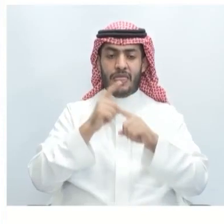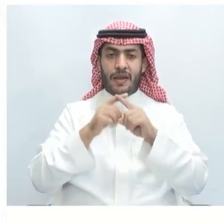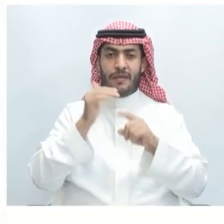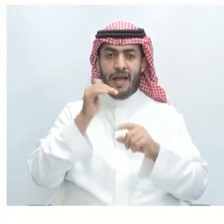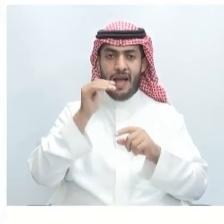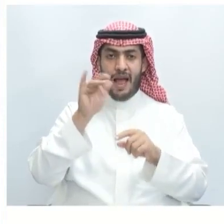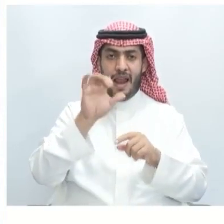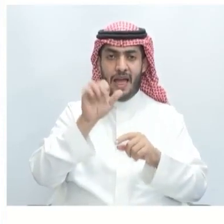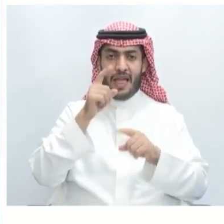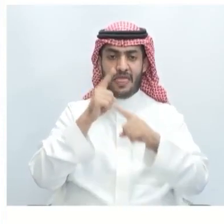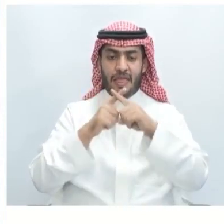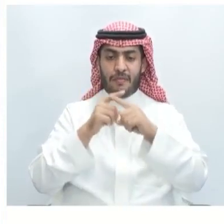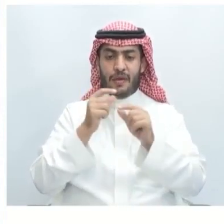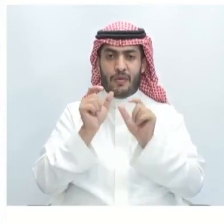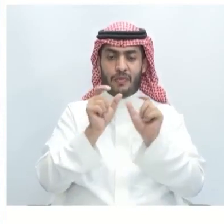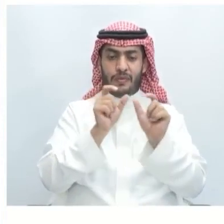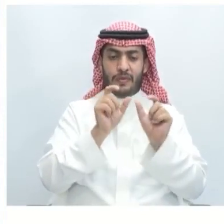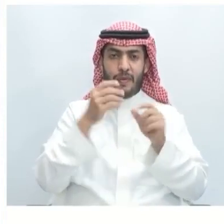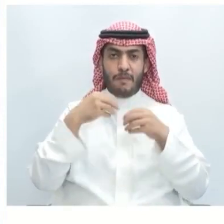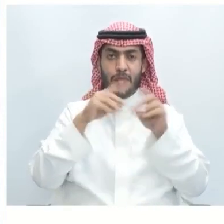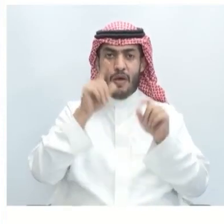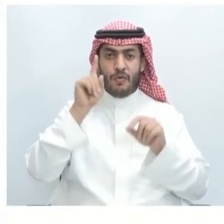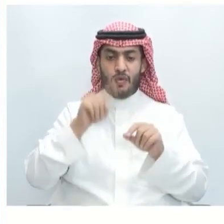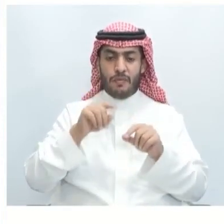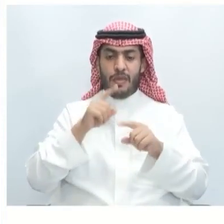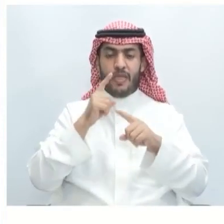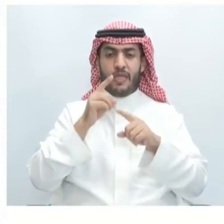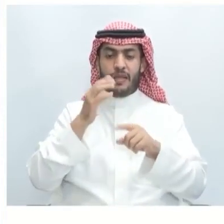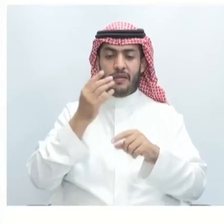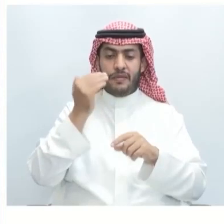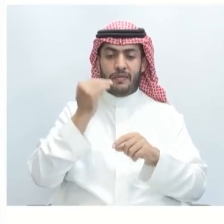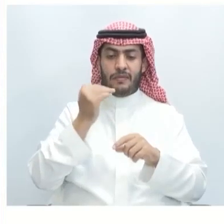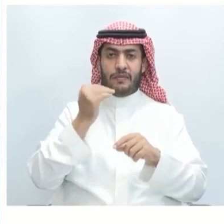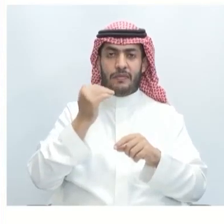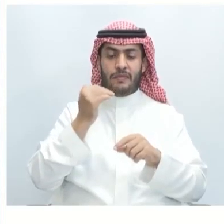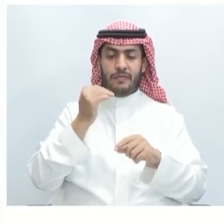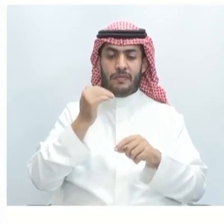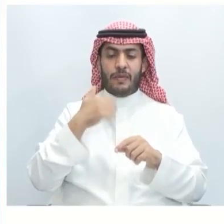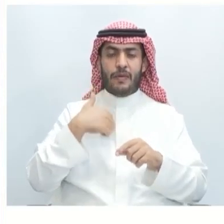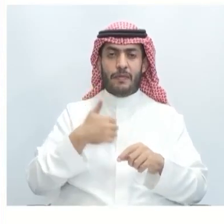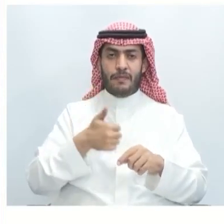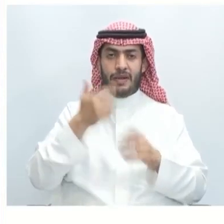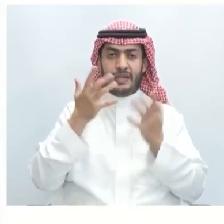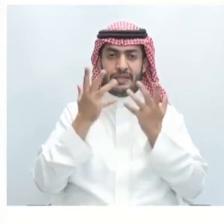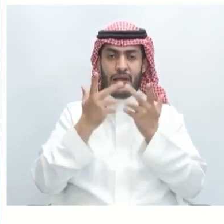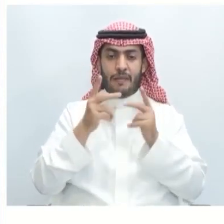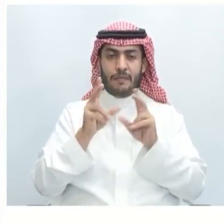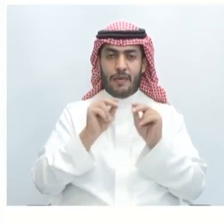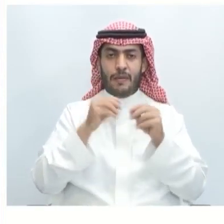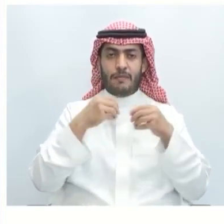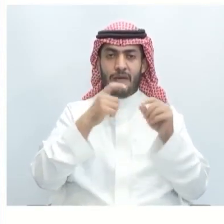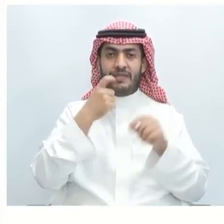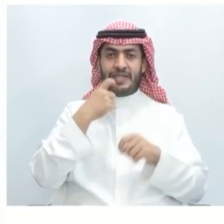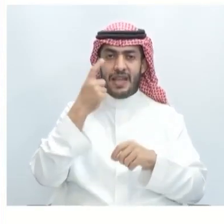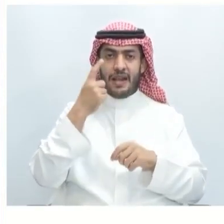بخلايا مثلا عدد الوحدات المباعه في يوم من خلالها نستطيع حساب مثلا المباعه في